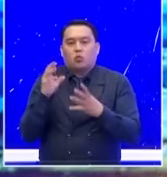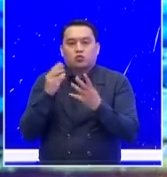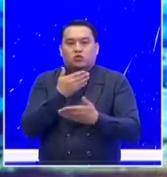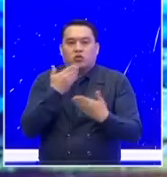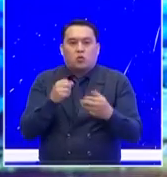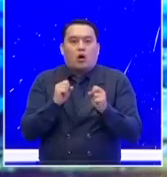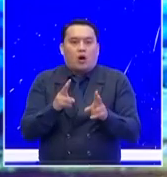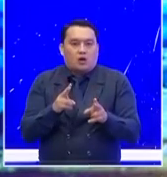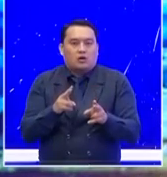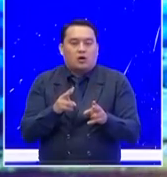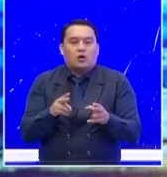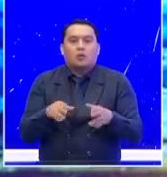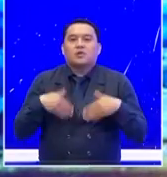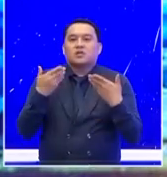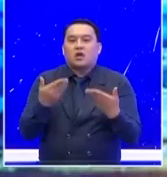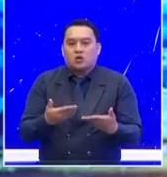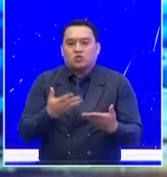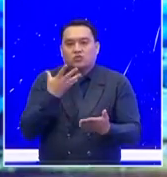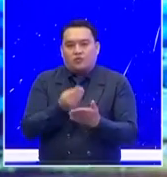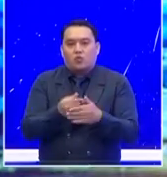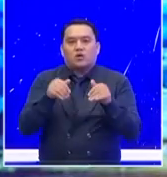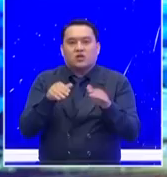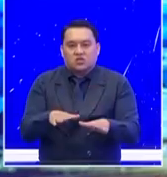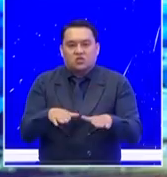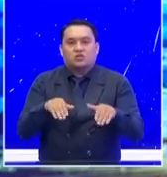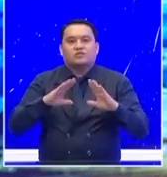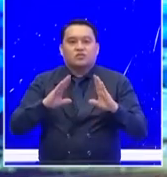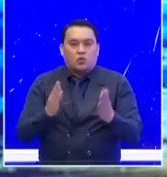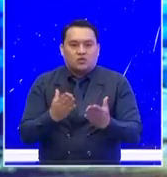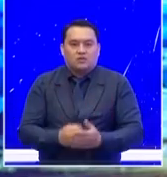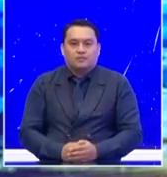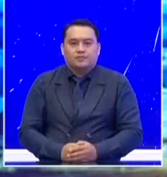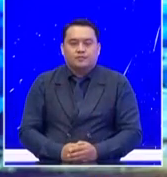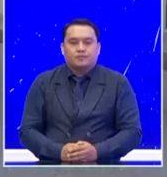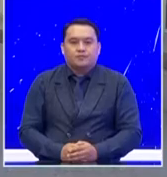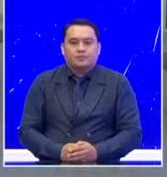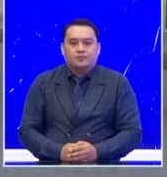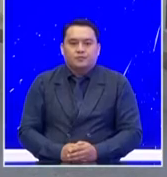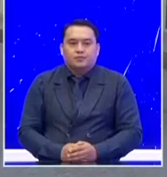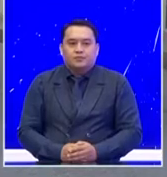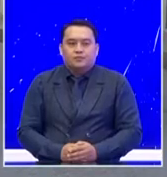автобуса. Власти города предлагают свой вариант разрешения ситуации.